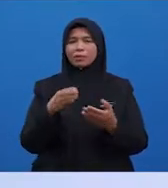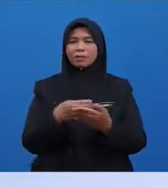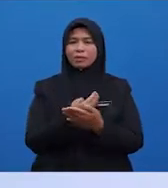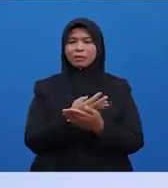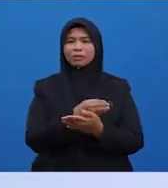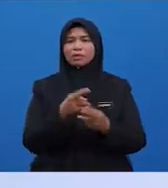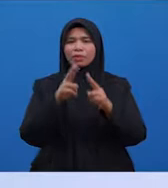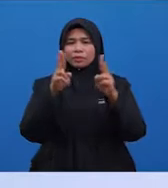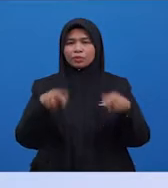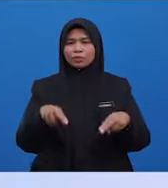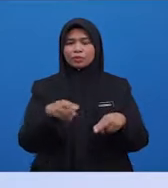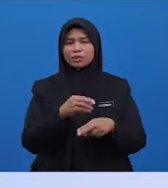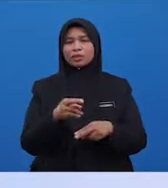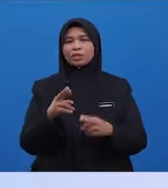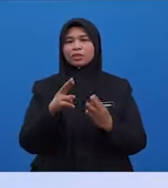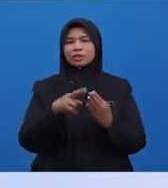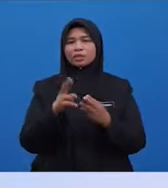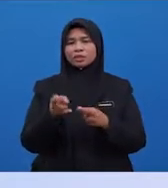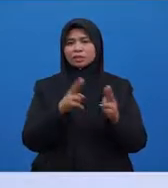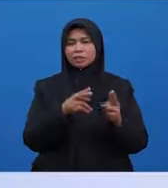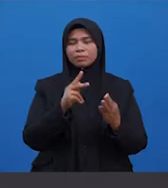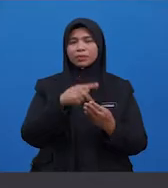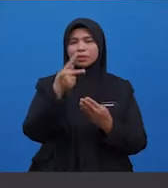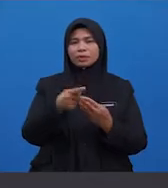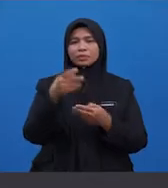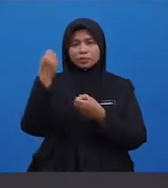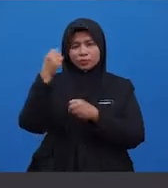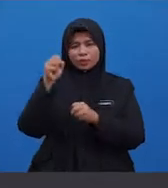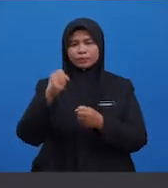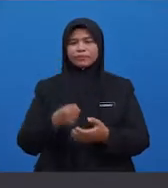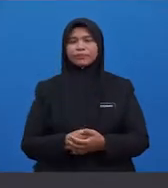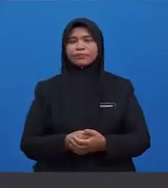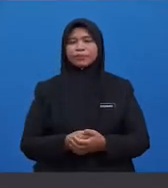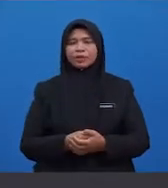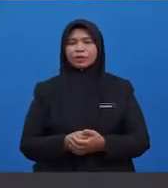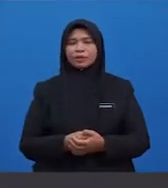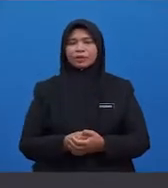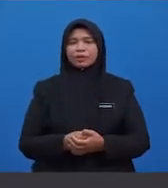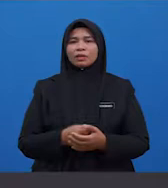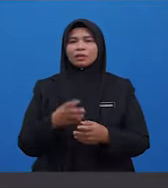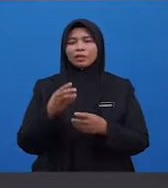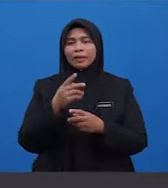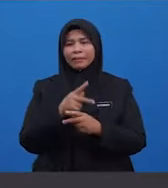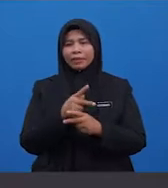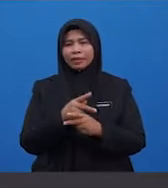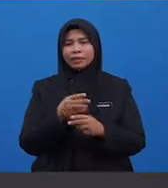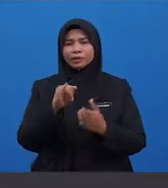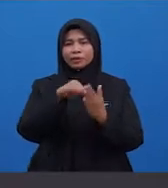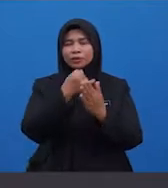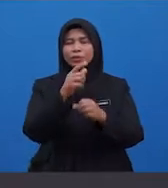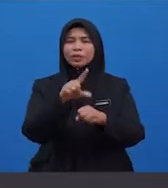menguji dan merangka program pembangunan sukan. Apabila bercakap mengenai peranan